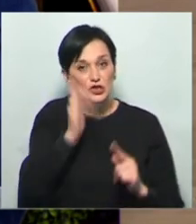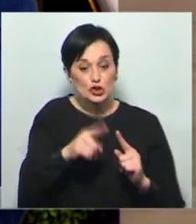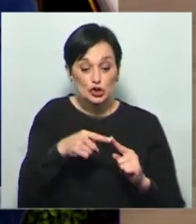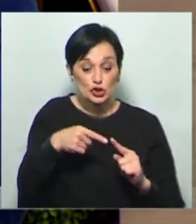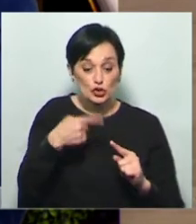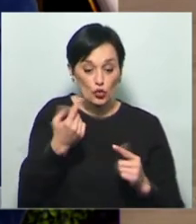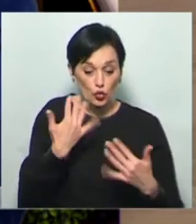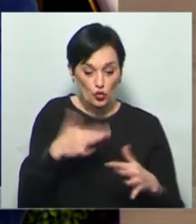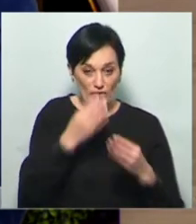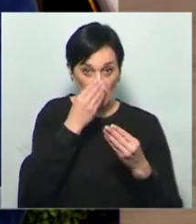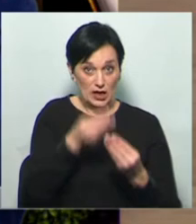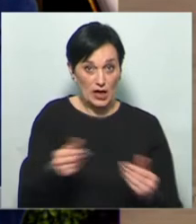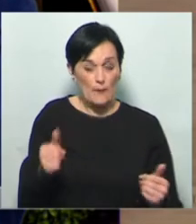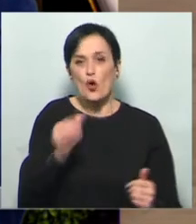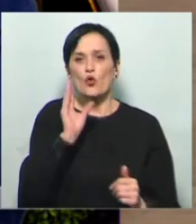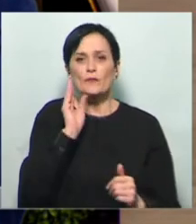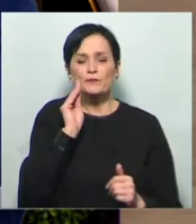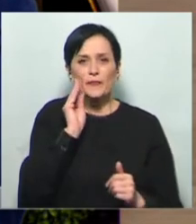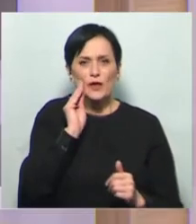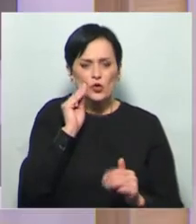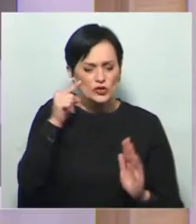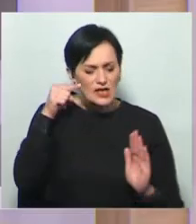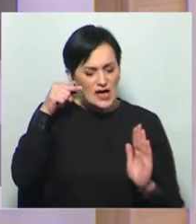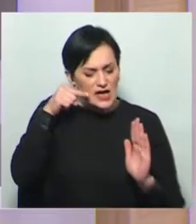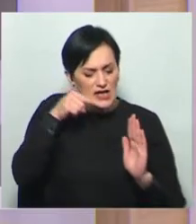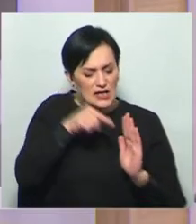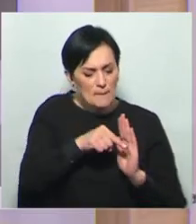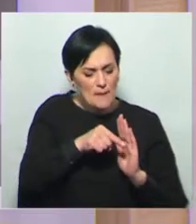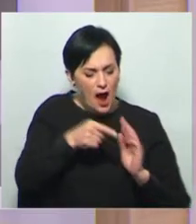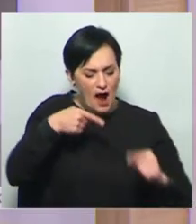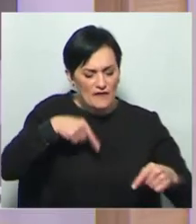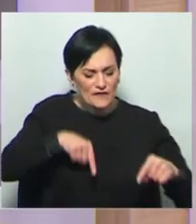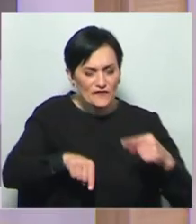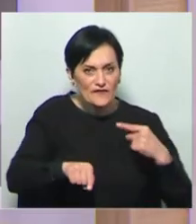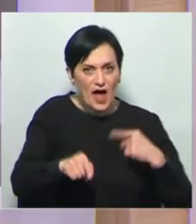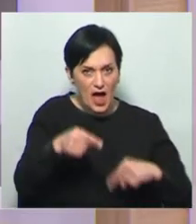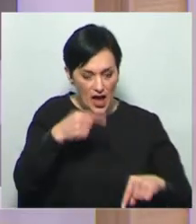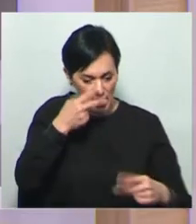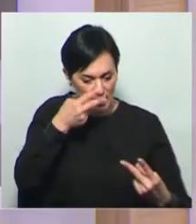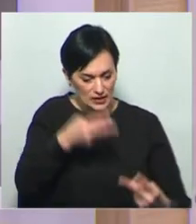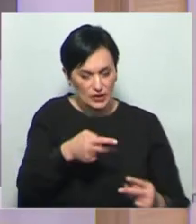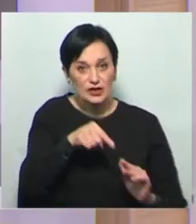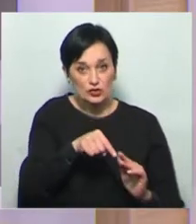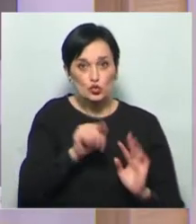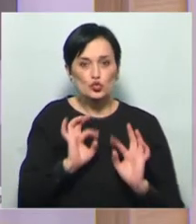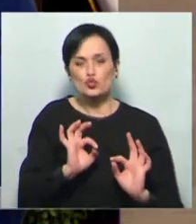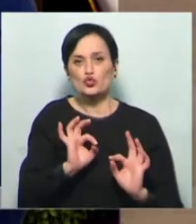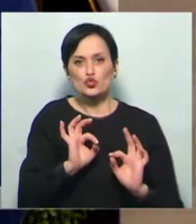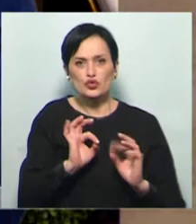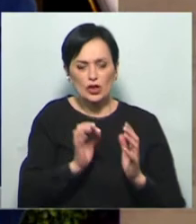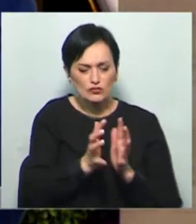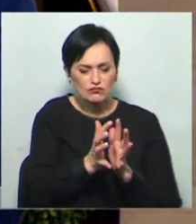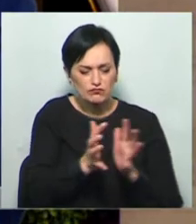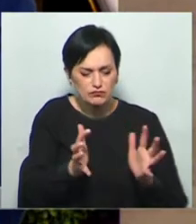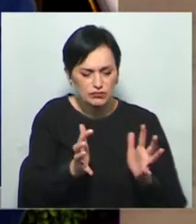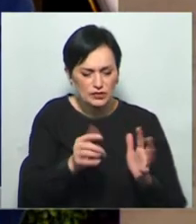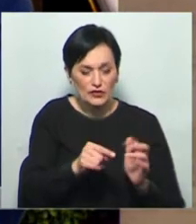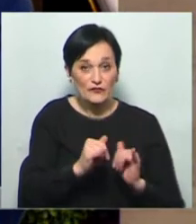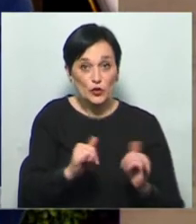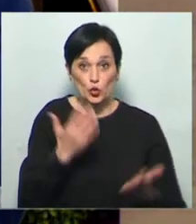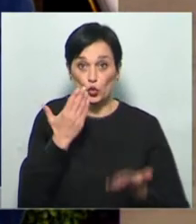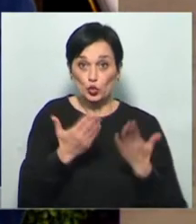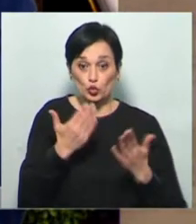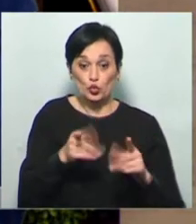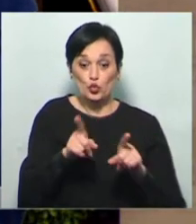ხდება. აი როდესაც უკვე ღრმავენური სისტემა ერთვება, მაშინ ვითარდება ზუსტად შეშუპება და თუ